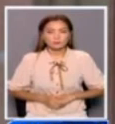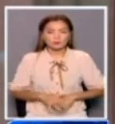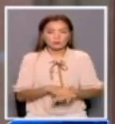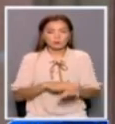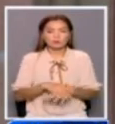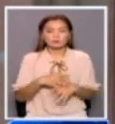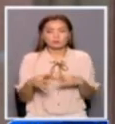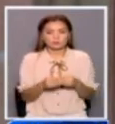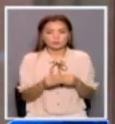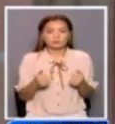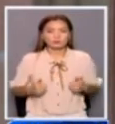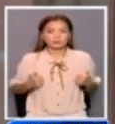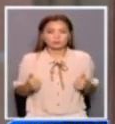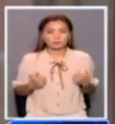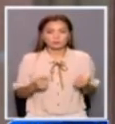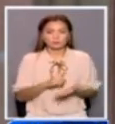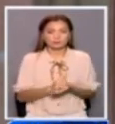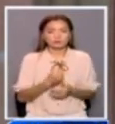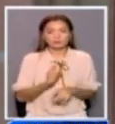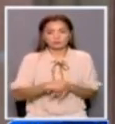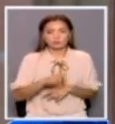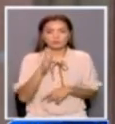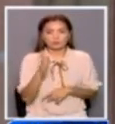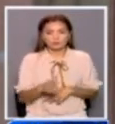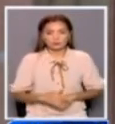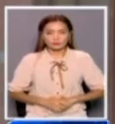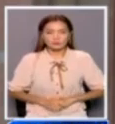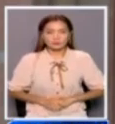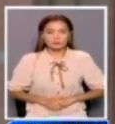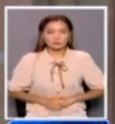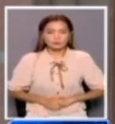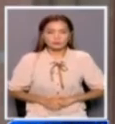халық, бір қоғам болып, міндетті тұрып, еңсеріп шығатынына сенемін.